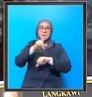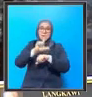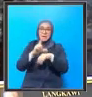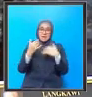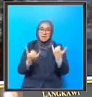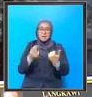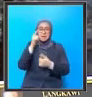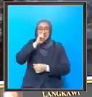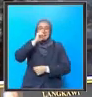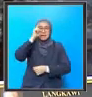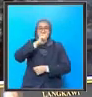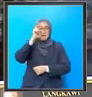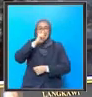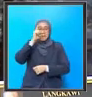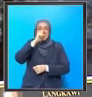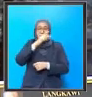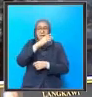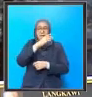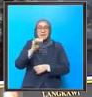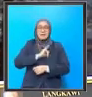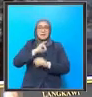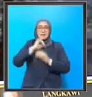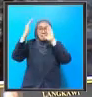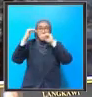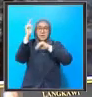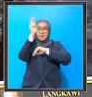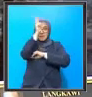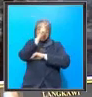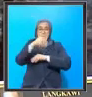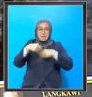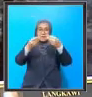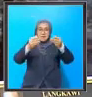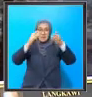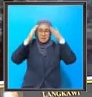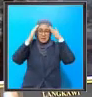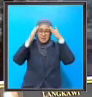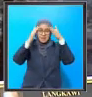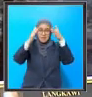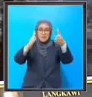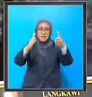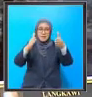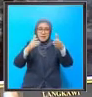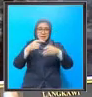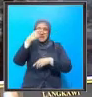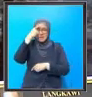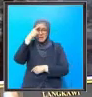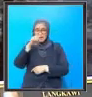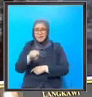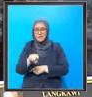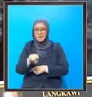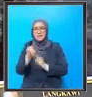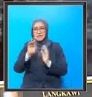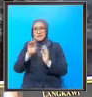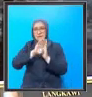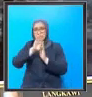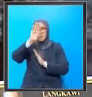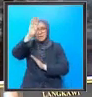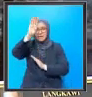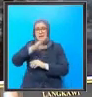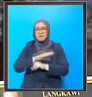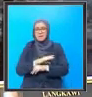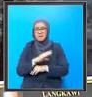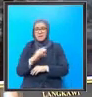truk sekali dan saya harap kerajaan akan memberi perhatian kepada pembangunan